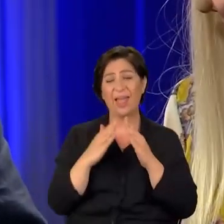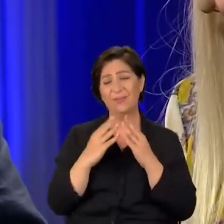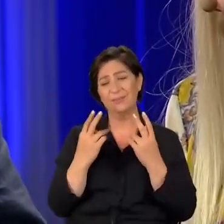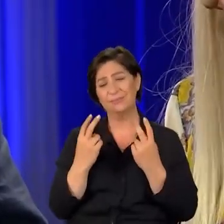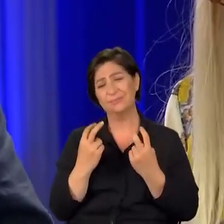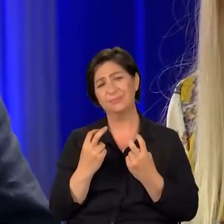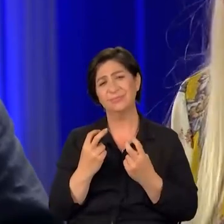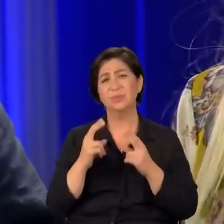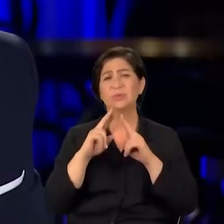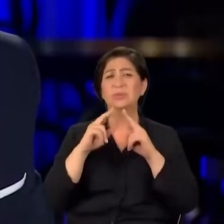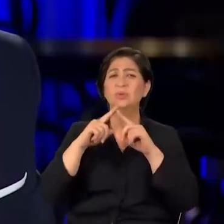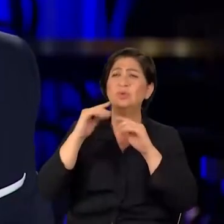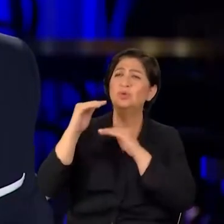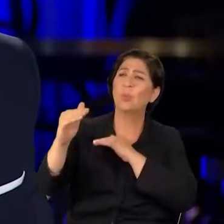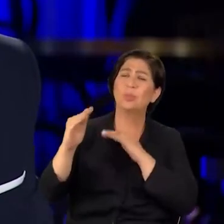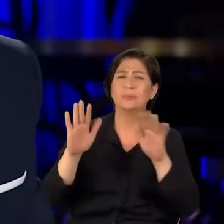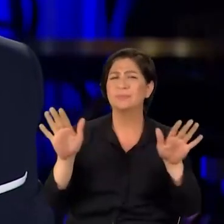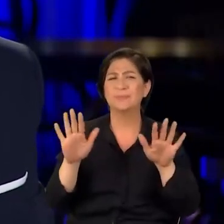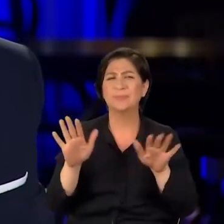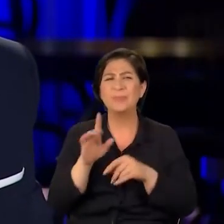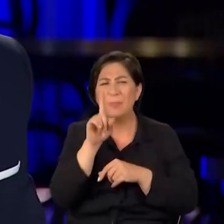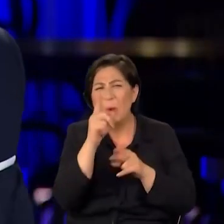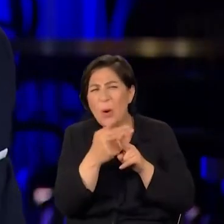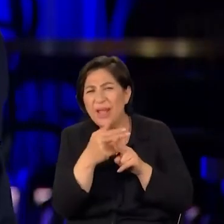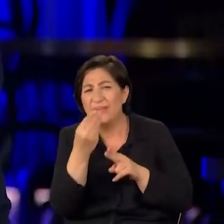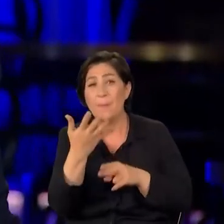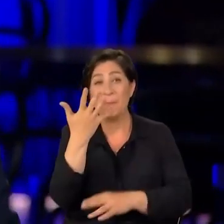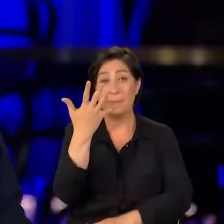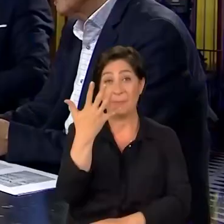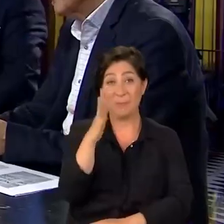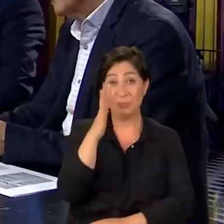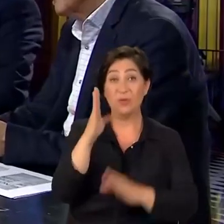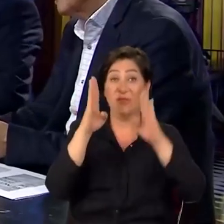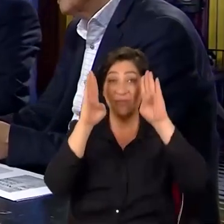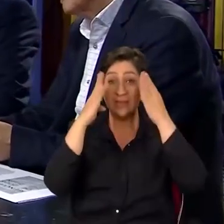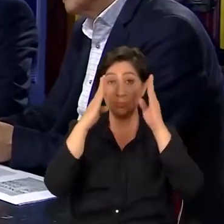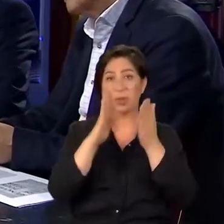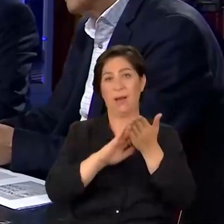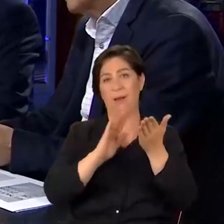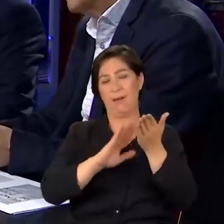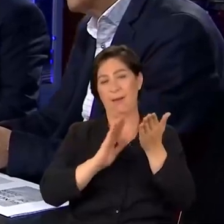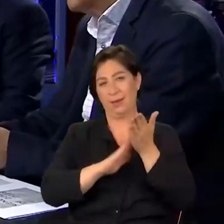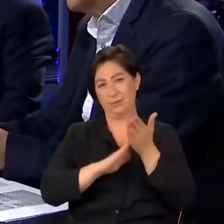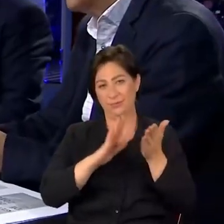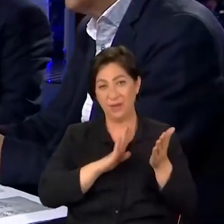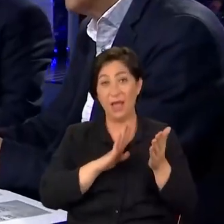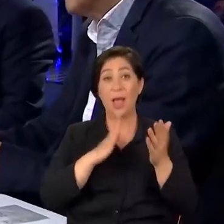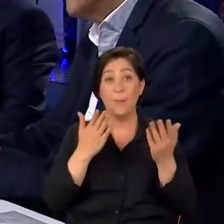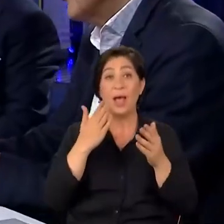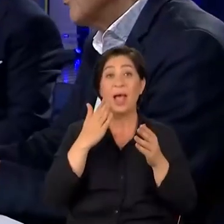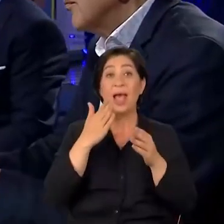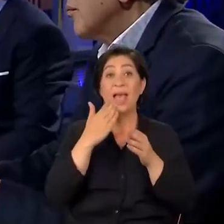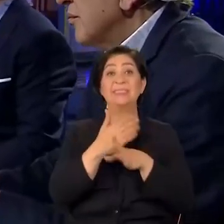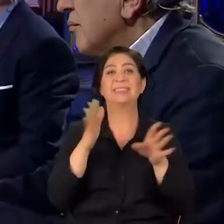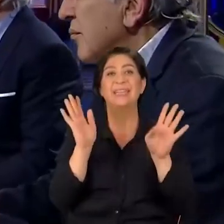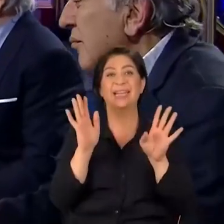geleceğin... Hayır. Memduh Bey, bir örnek vereyim mi? 5000 tane Facebook arkadaşım var ama hiçbiri esah değil.